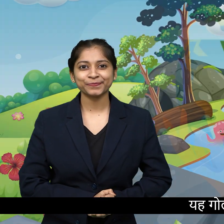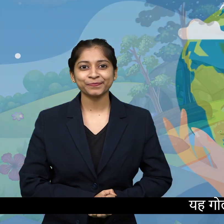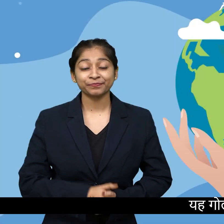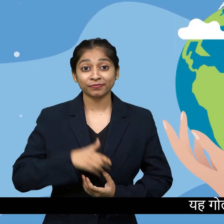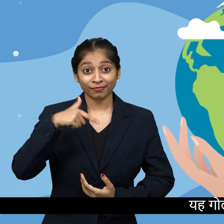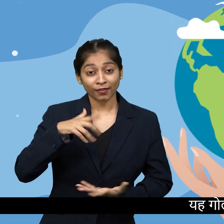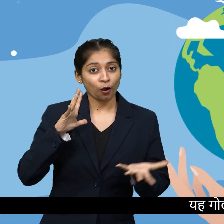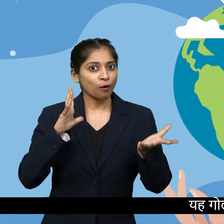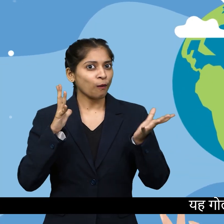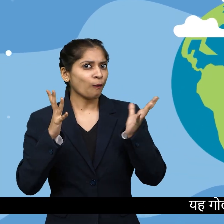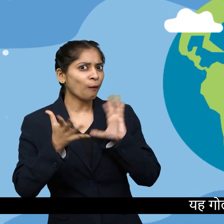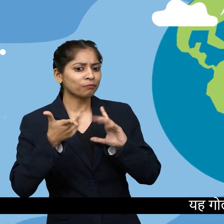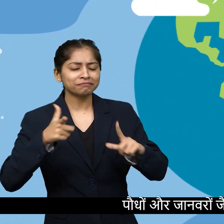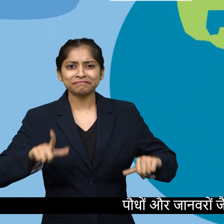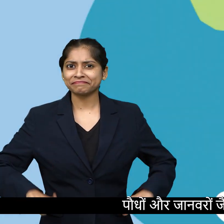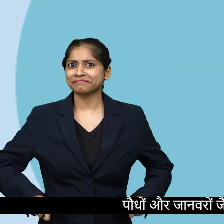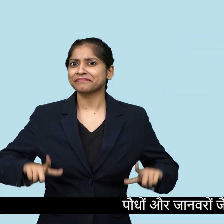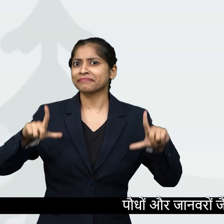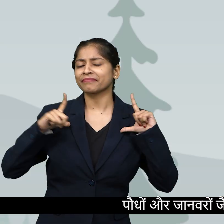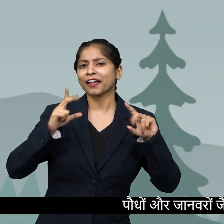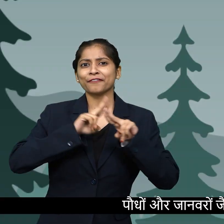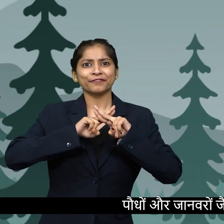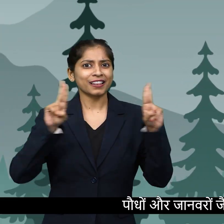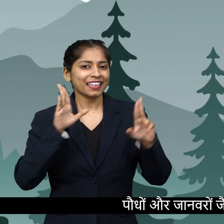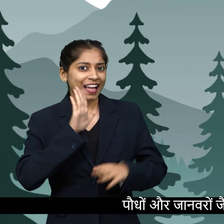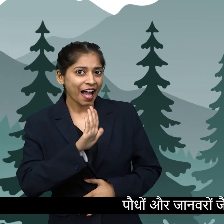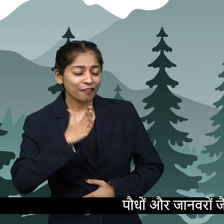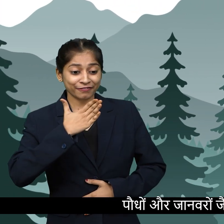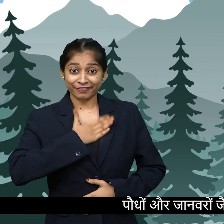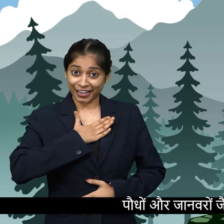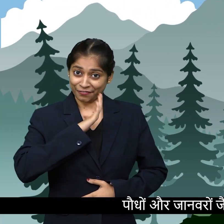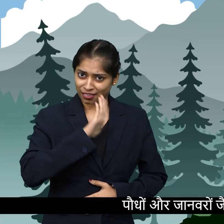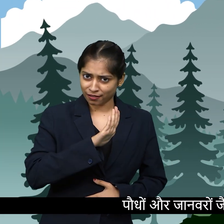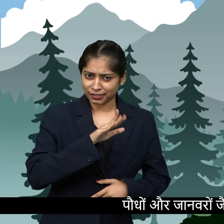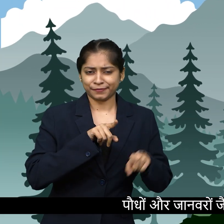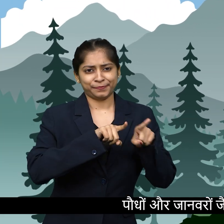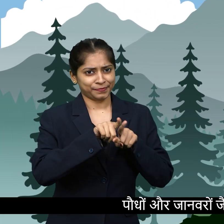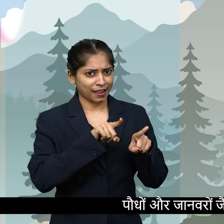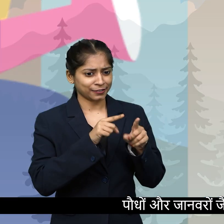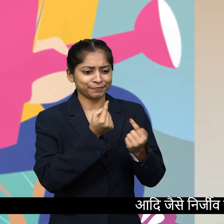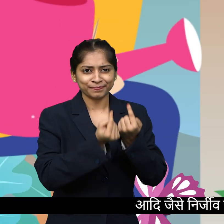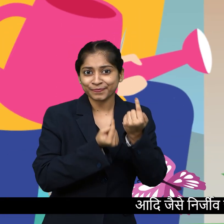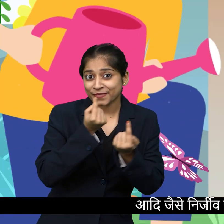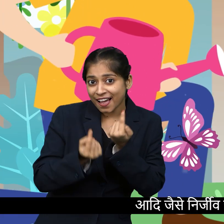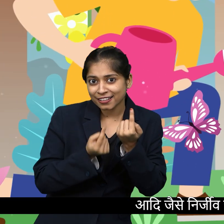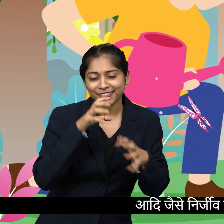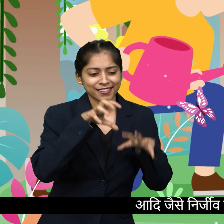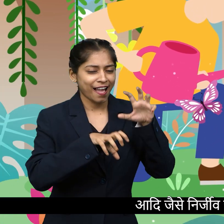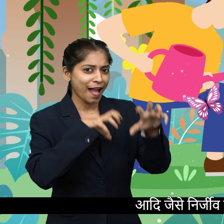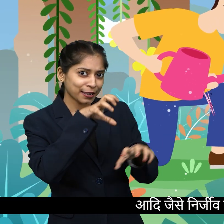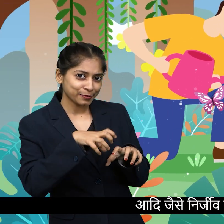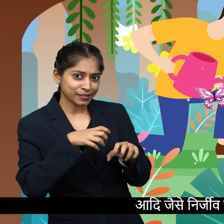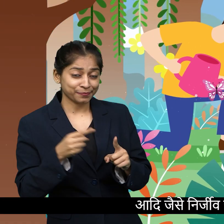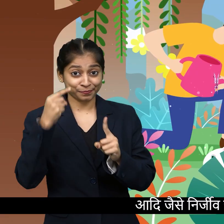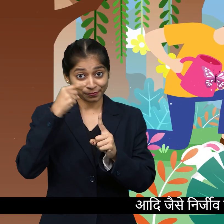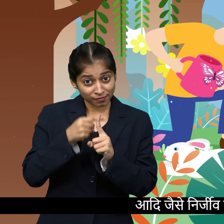यह गोला जिस पर हम रहते हैं, पौधों और जानवरों जैसे सजीव चीजों और पानी, मिट्टी, हवा आदि जैसे निर्जीव चीजों